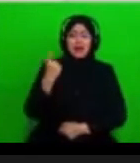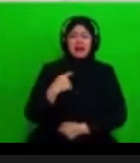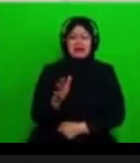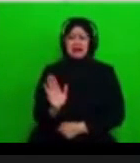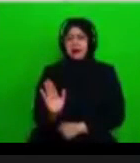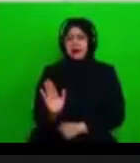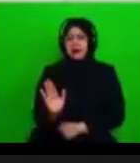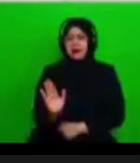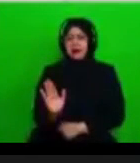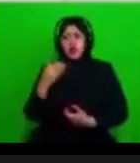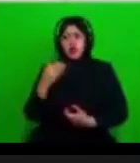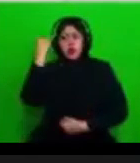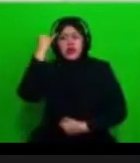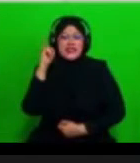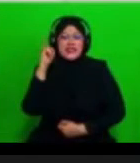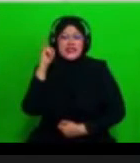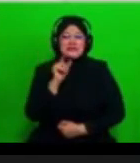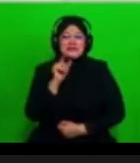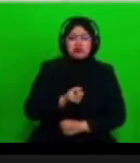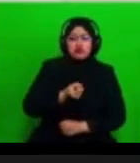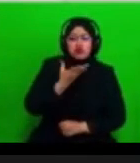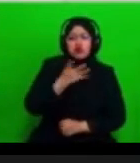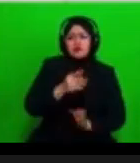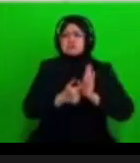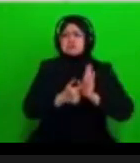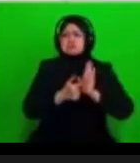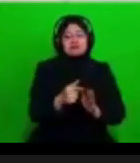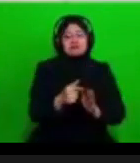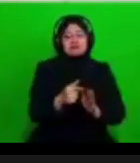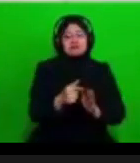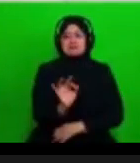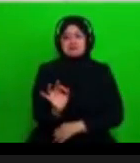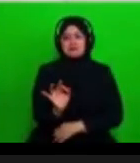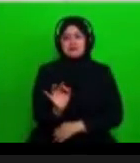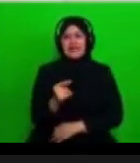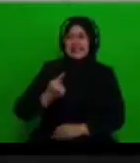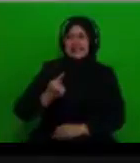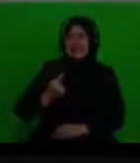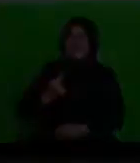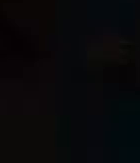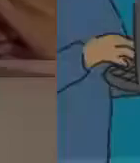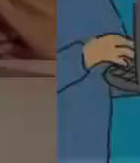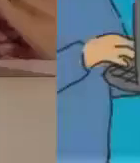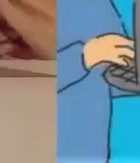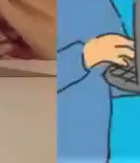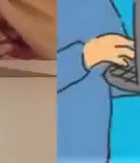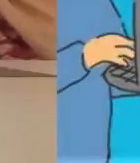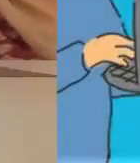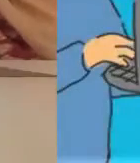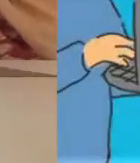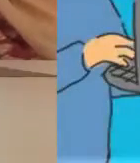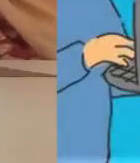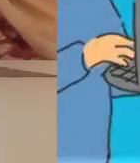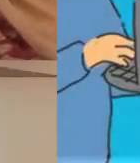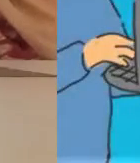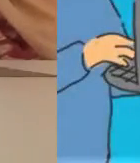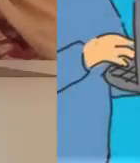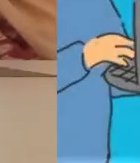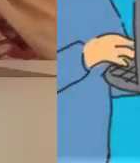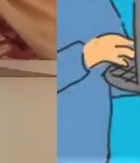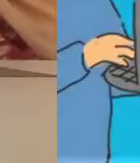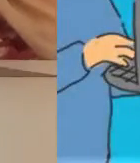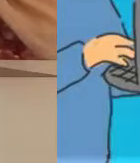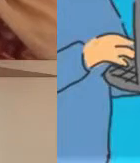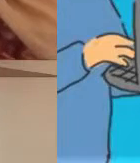untuk terlibat dalam diskusi di kelas. Mereka takut dianggap tidak bisa saat